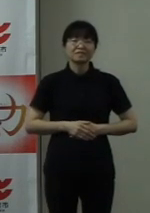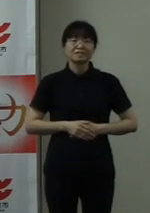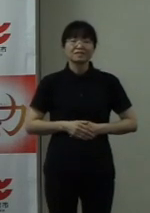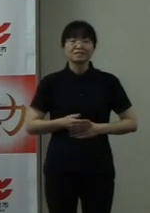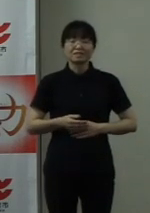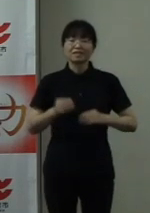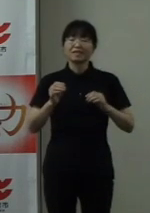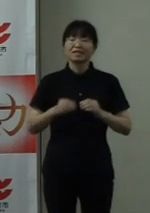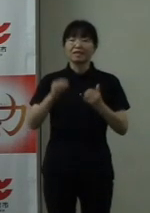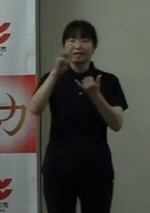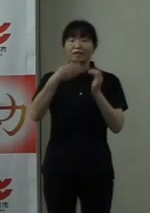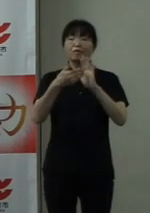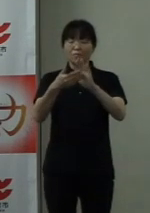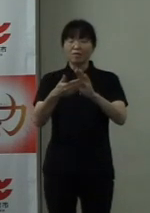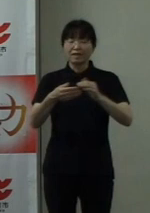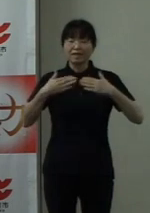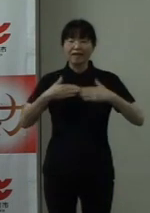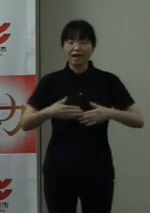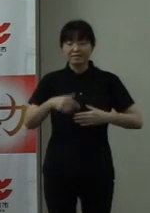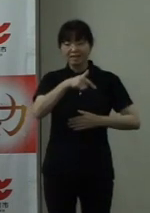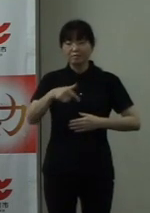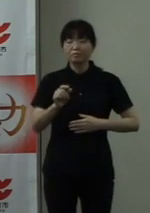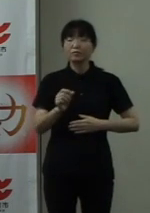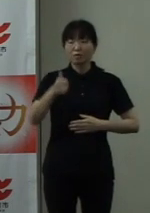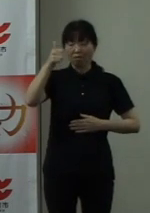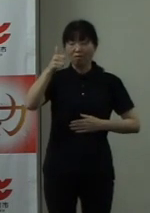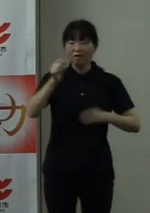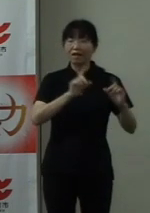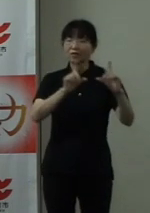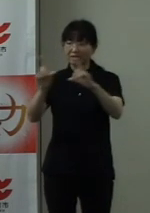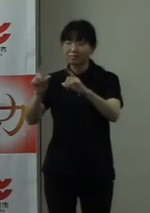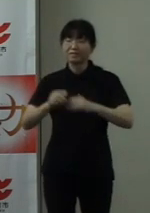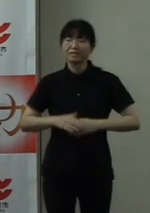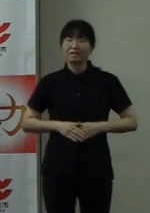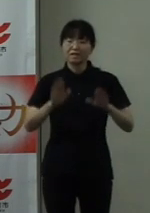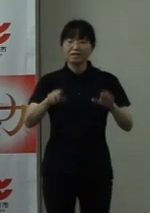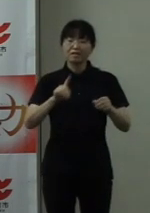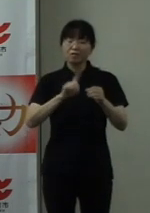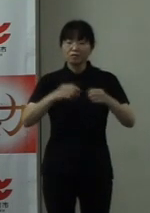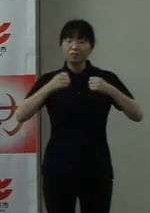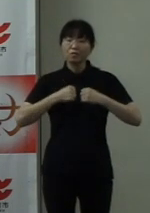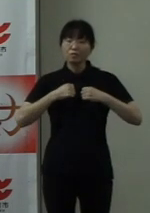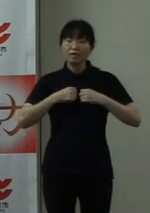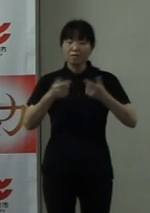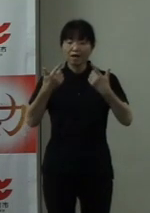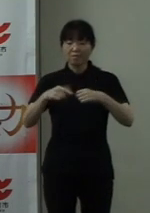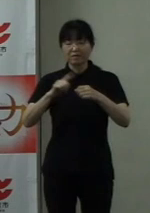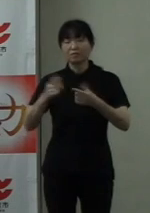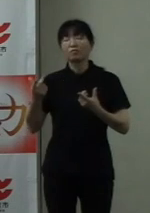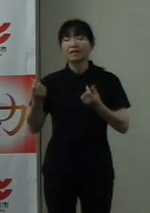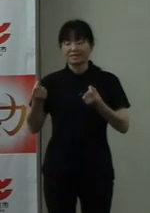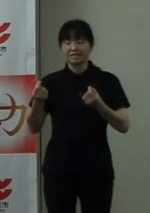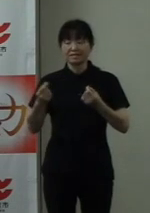はい、防災安全部長の安直でございます。今年の訓練はですね、例年と、同様でございますけど、今年の場合